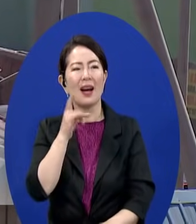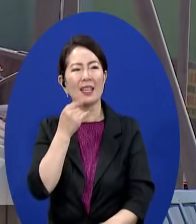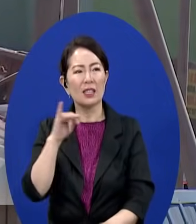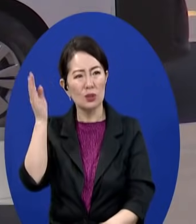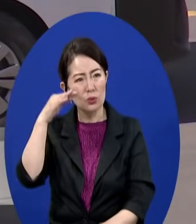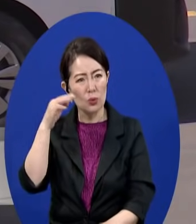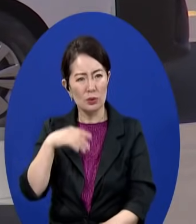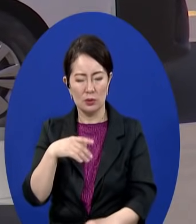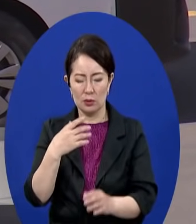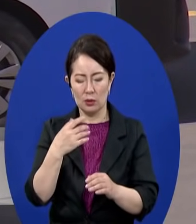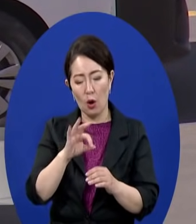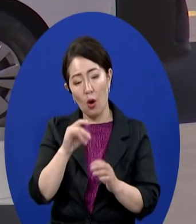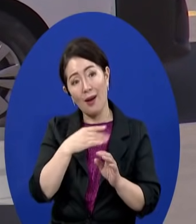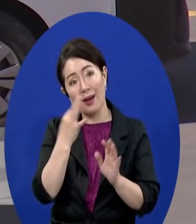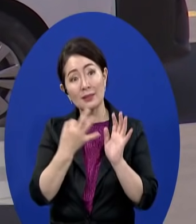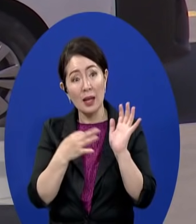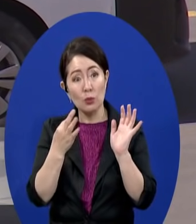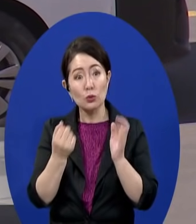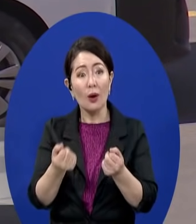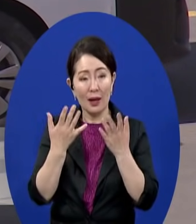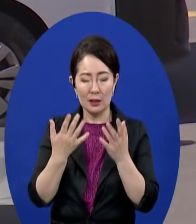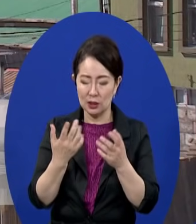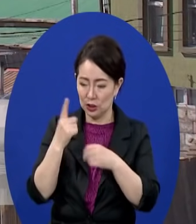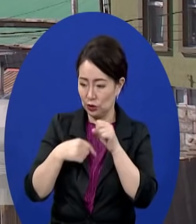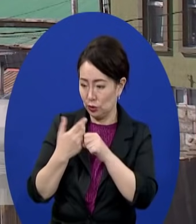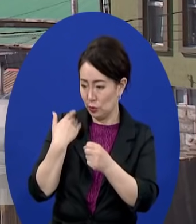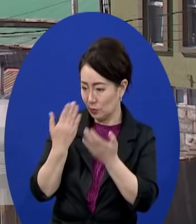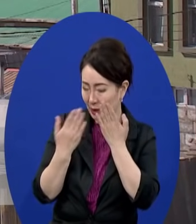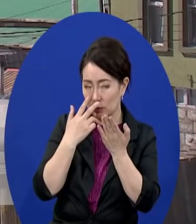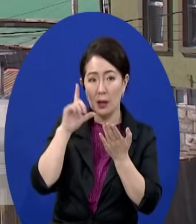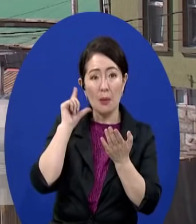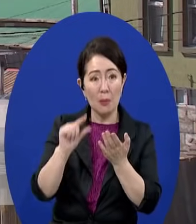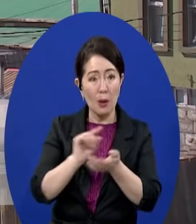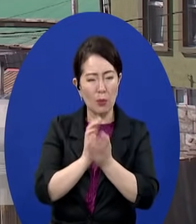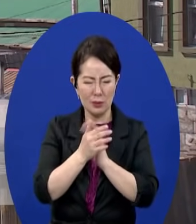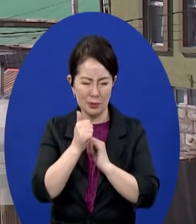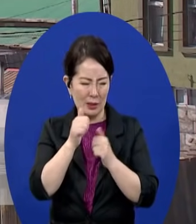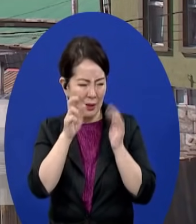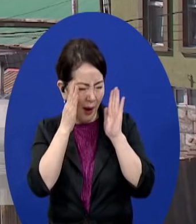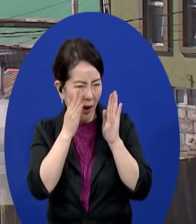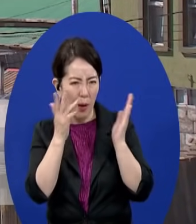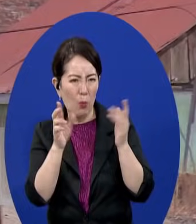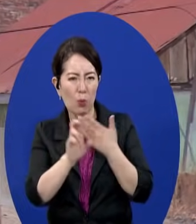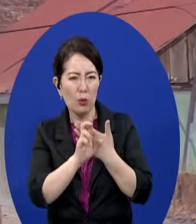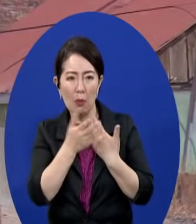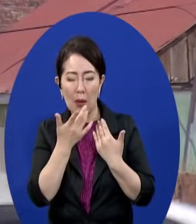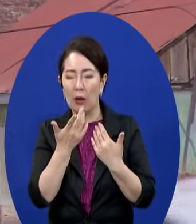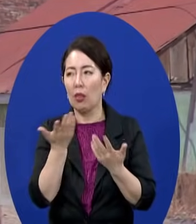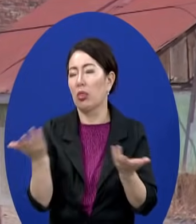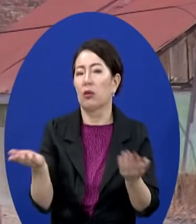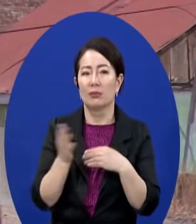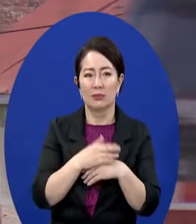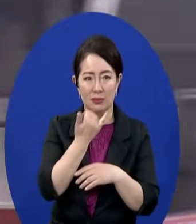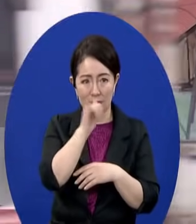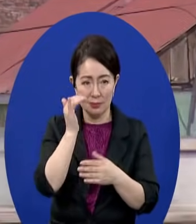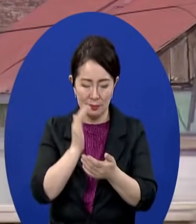мэдээлэл онгарсаар 800 орчим бүртгэгджээ. Өнгөрсөн жилдээ харьцуулахад бага үзүүлэлт боловч анхаарал болгоомж хөгөөсөдөж амнасаа алдах тохиолдол байсаар байна. Шатлалтын